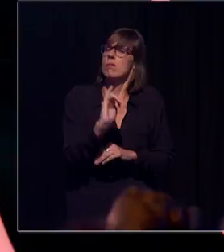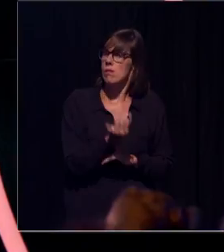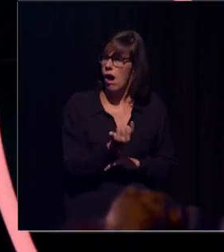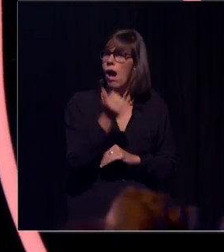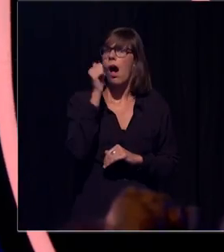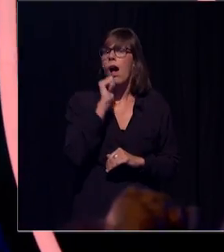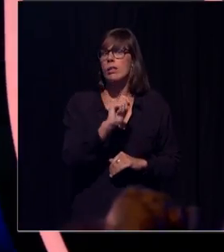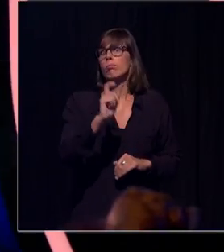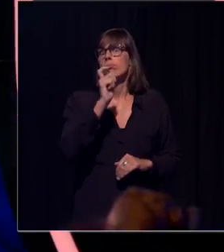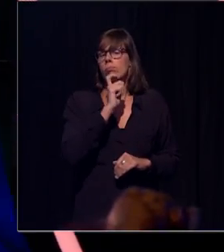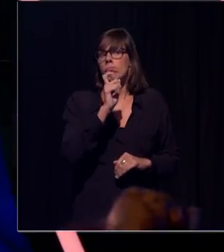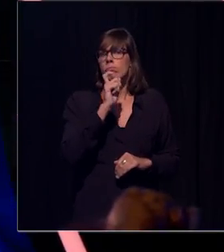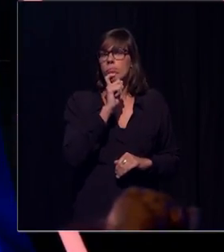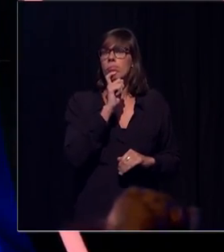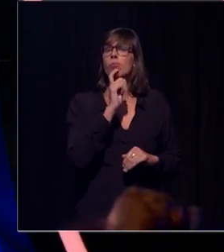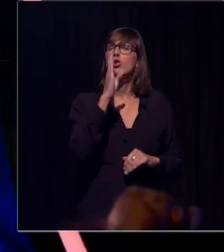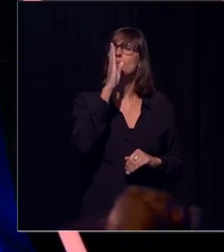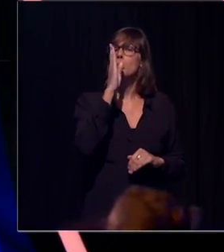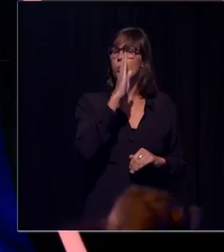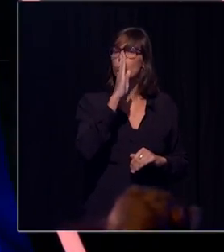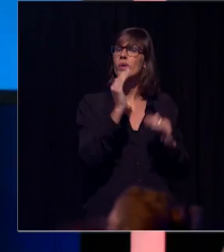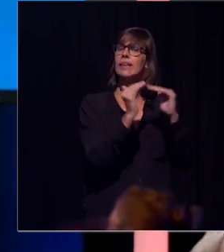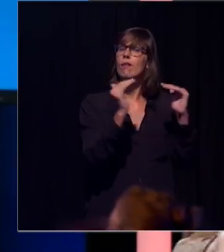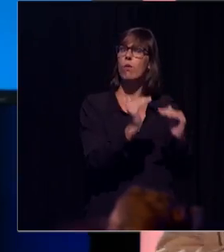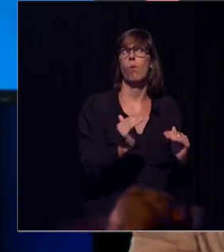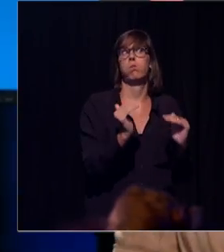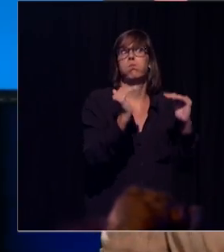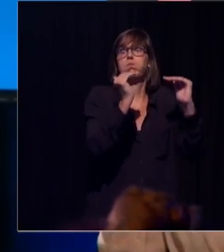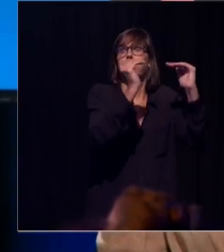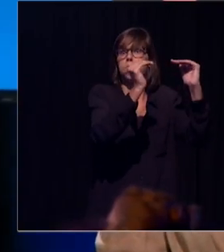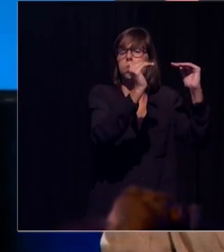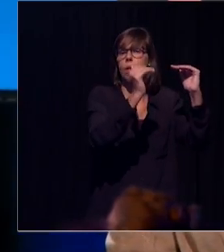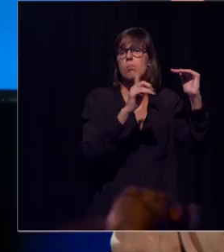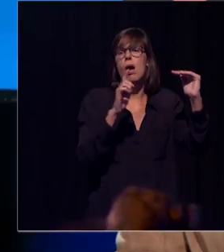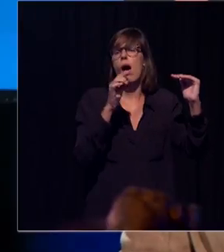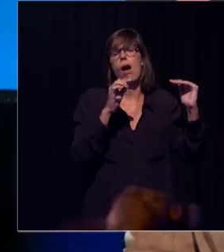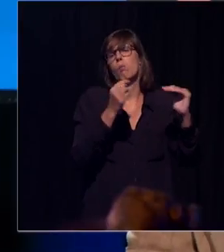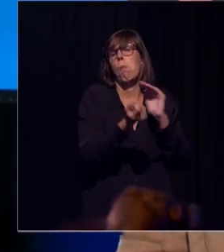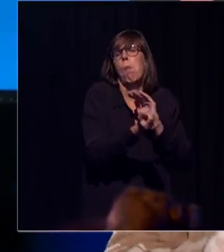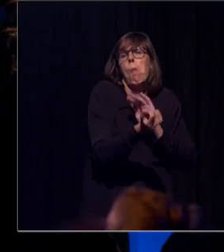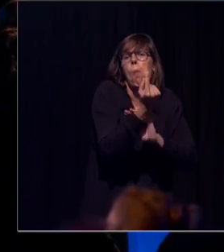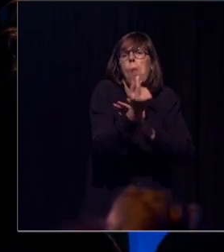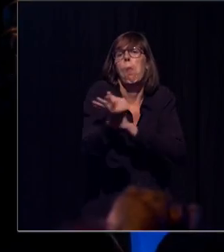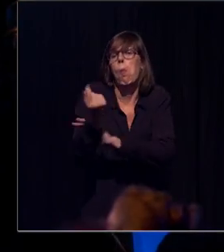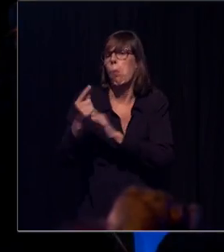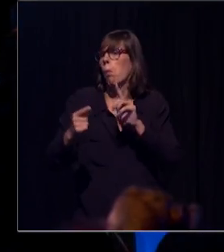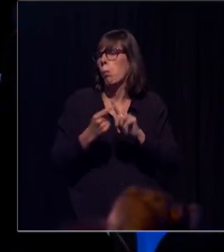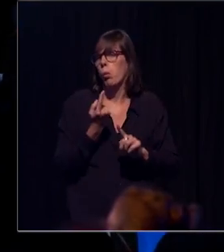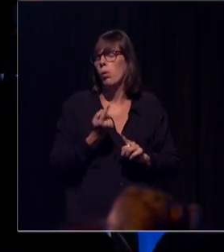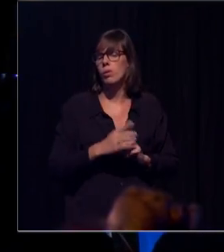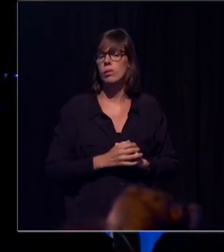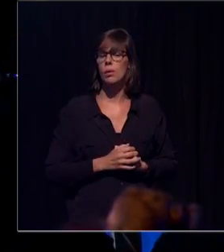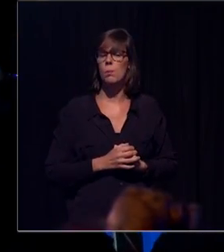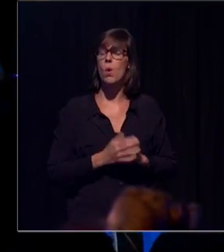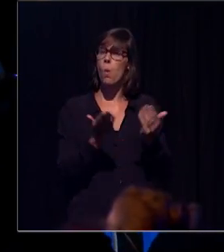zeer hoge spiegels aan suiker in je bloed hebt. Maar dat zijn zeer uitzonderlijke situaties. De reden waarom